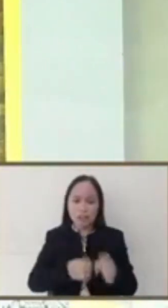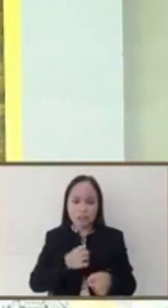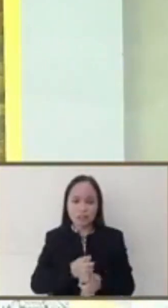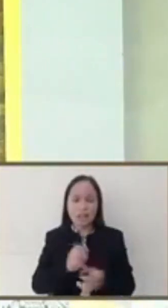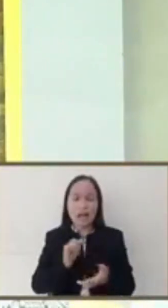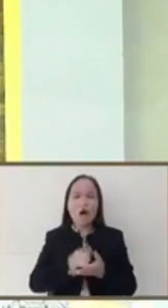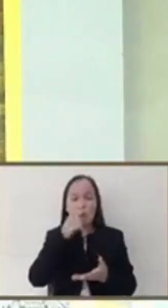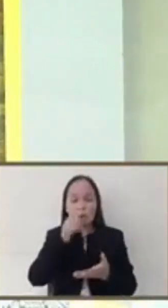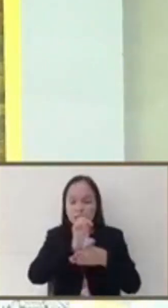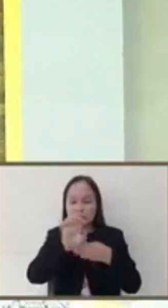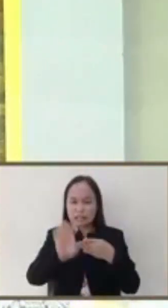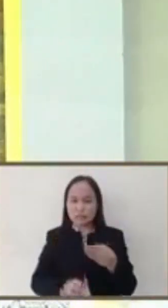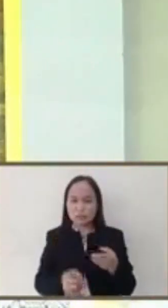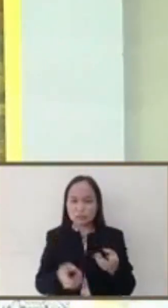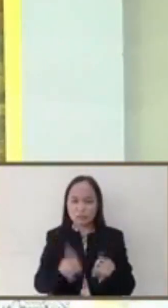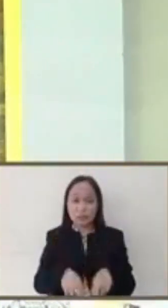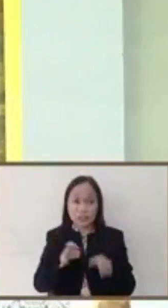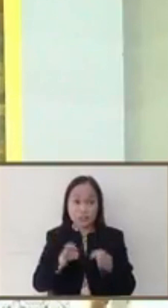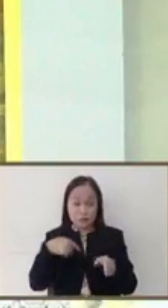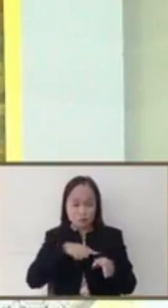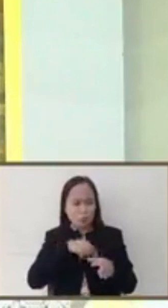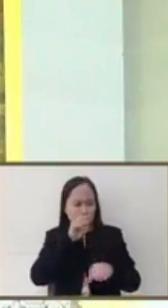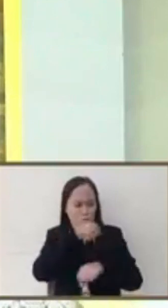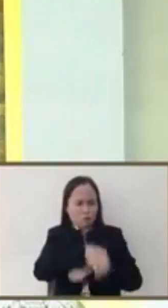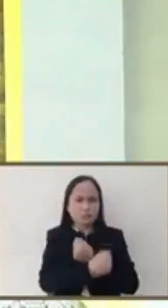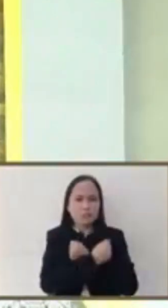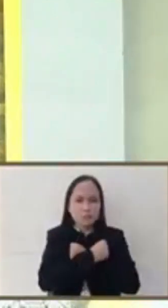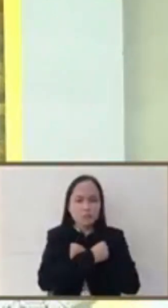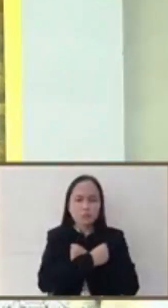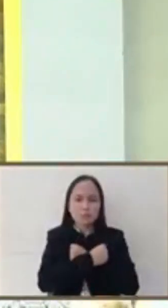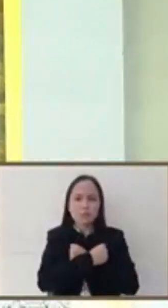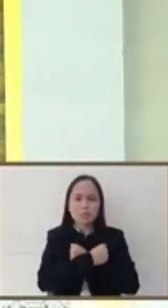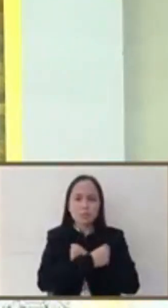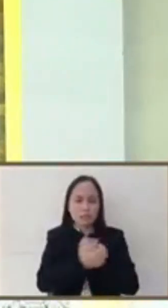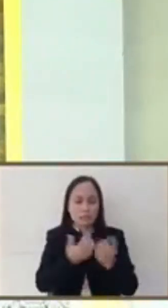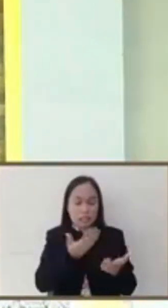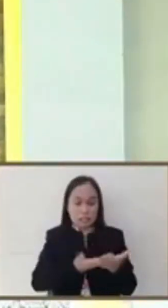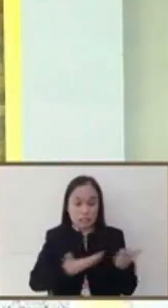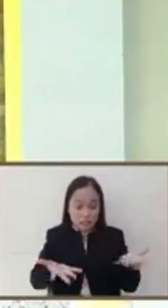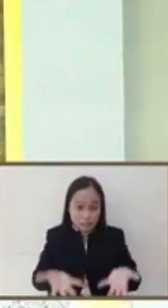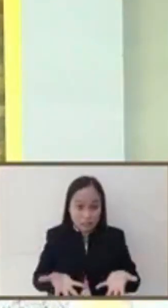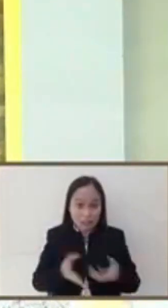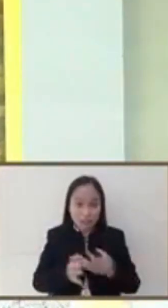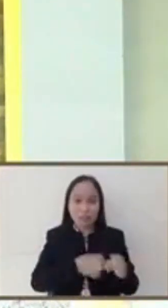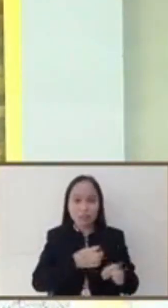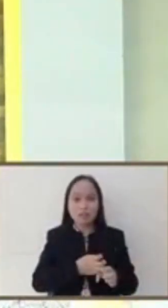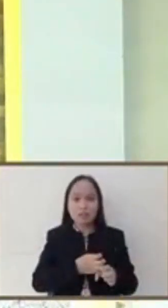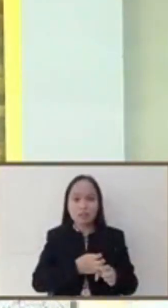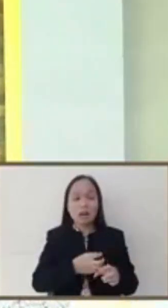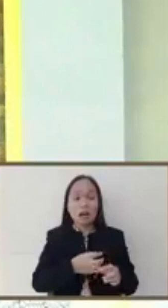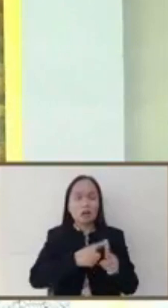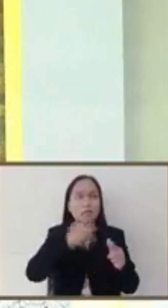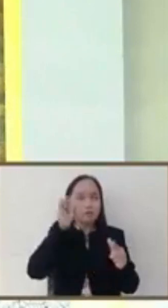yan. Pagka natuto tayong mahalin natin ang temporal, sapagka temporal yan, pag nawala na yan because it is temporal, sigurado kong mawawala